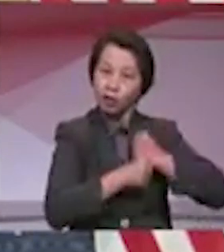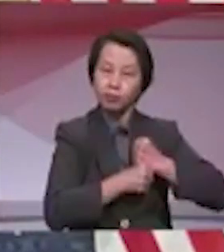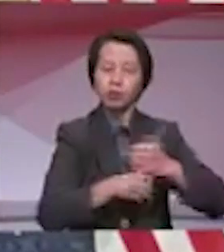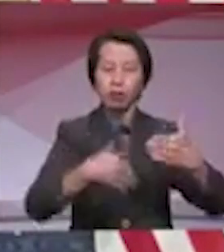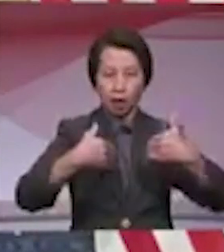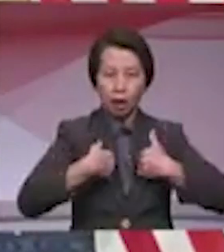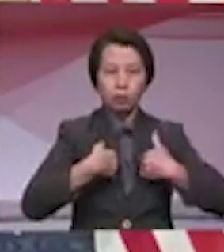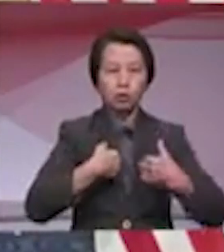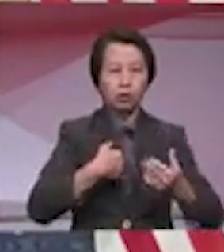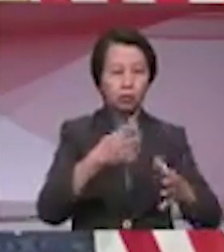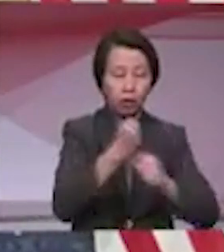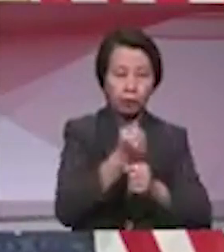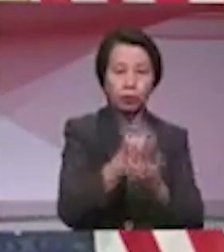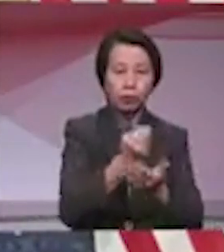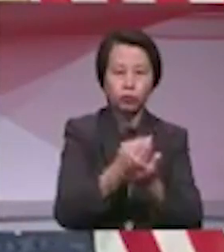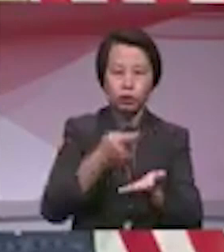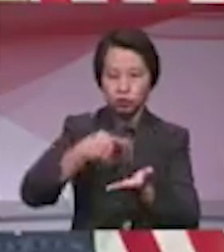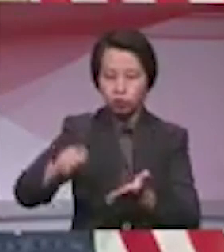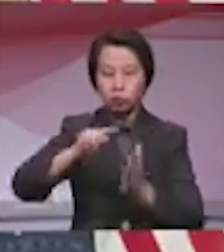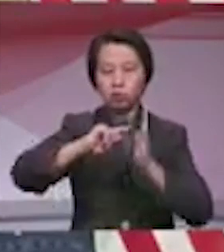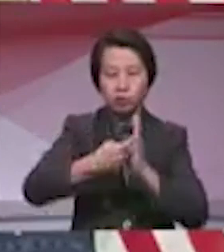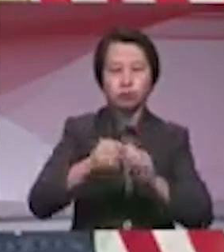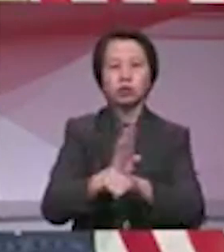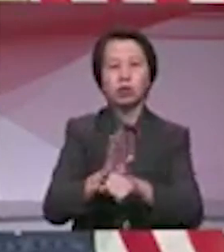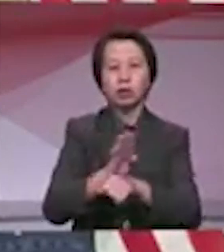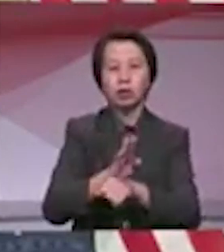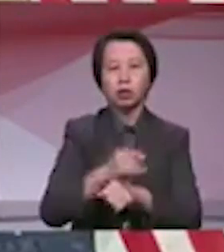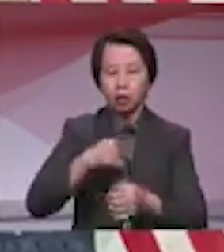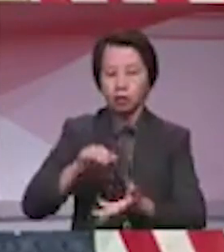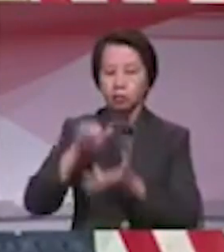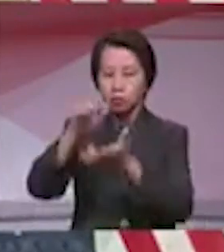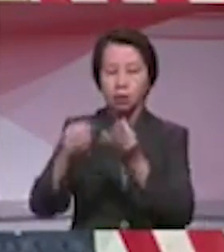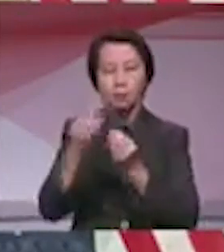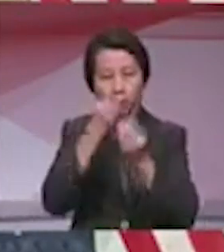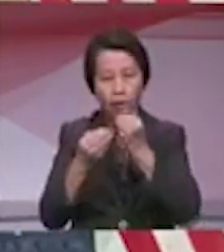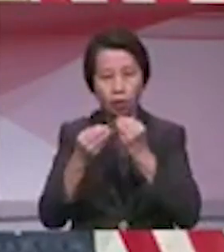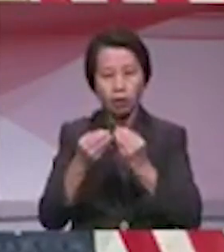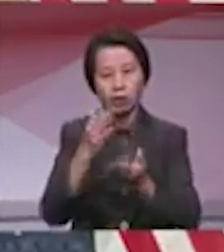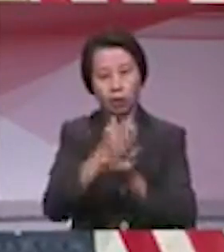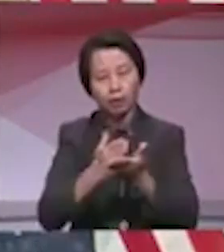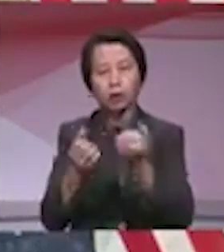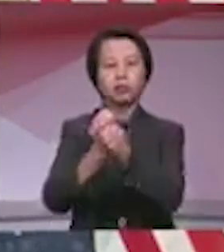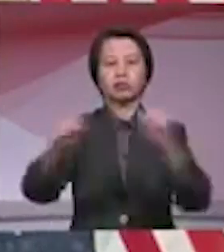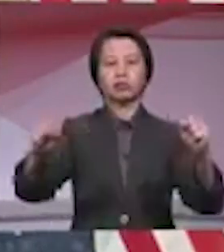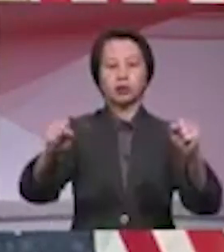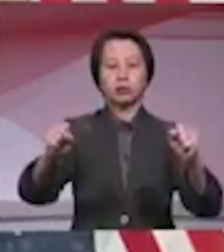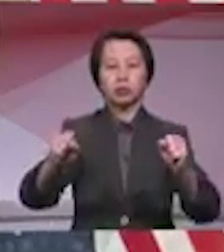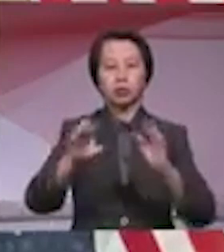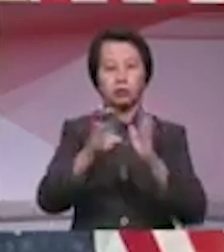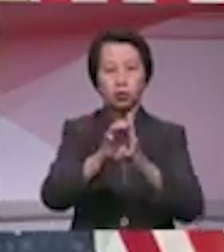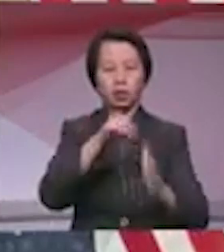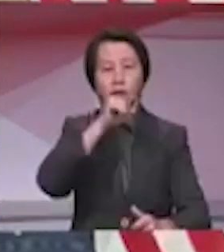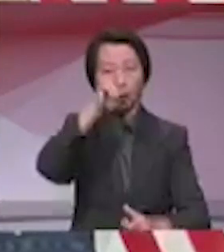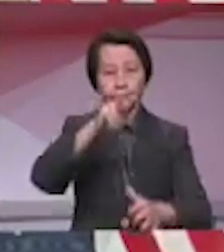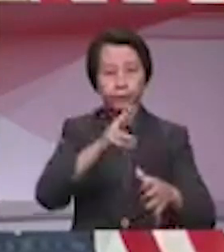yang menggunakannya untuk memulakan peniagaan perbekalan makanan separah siap seperti